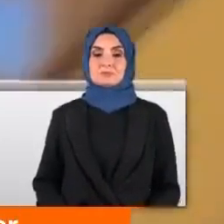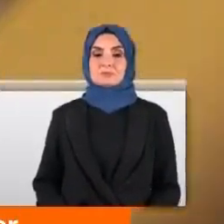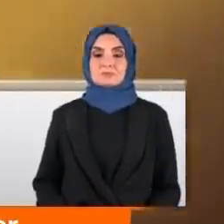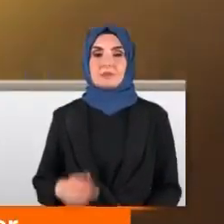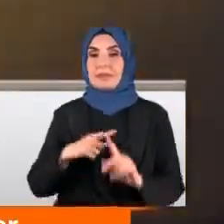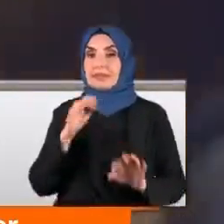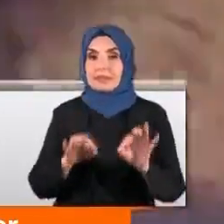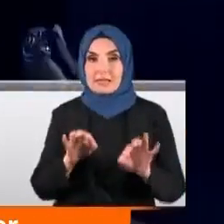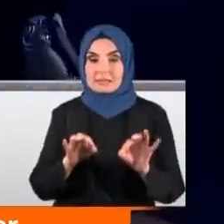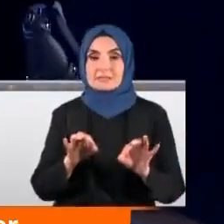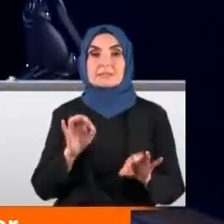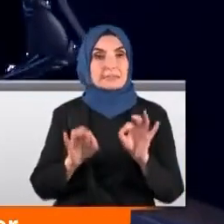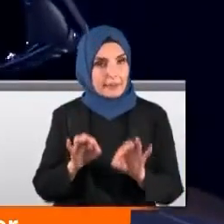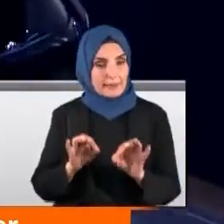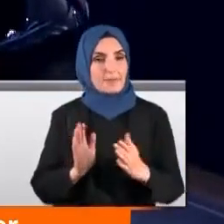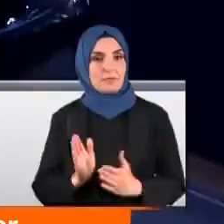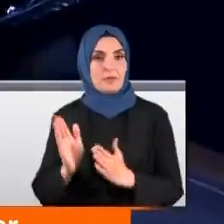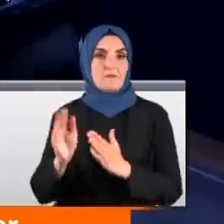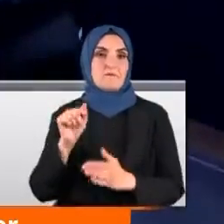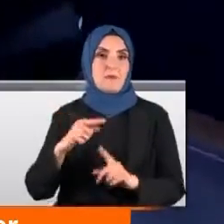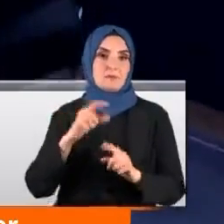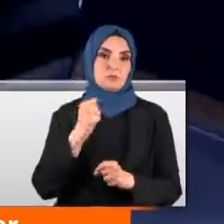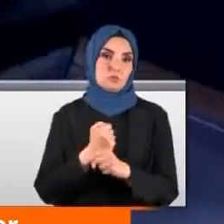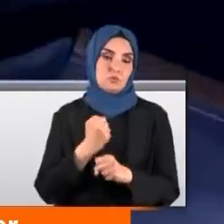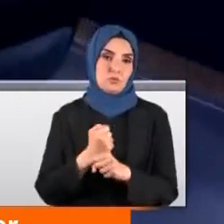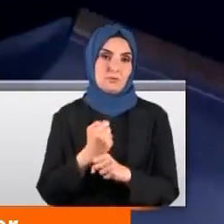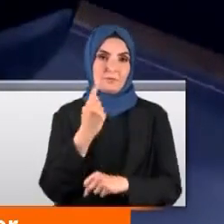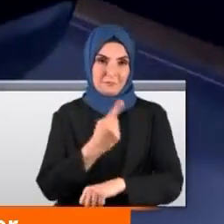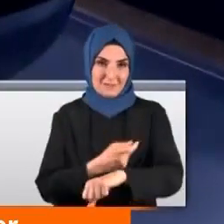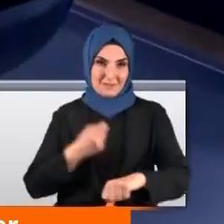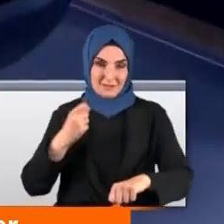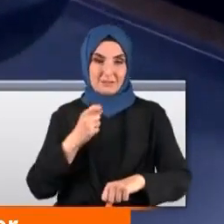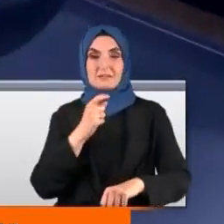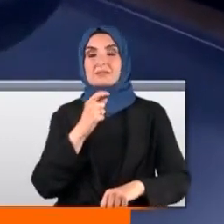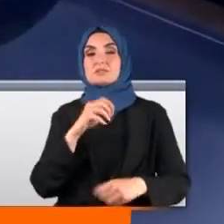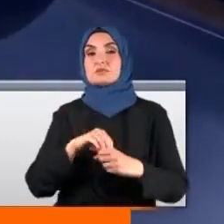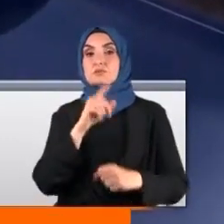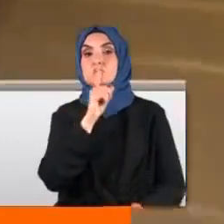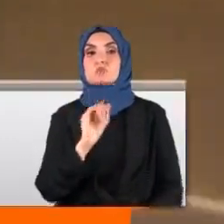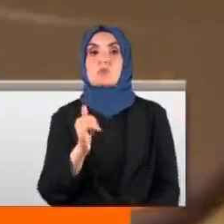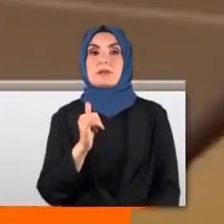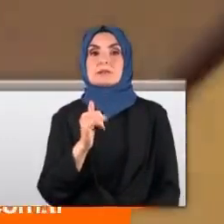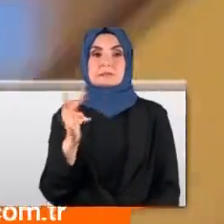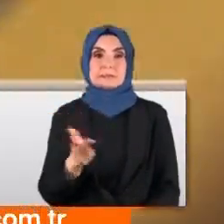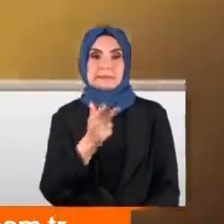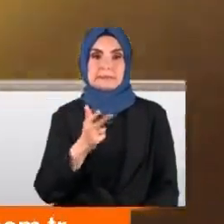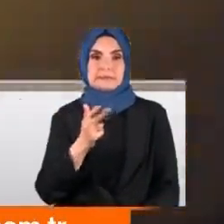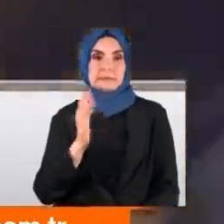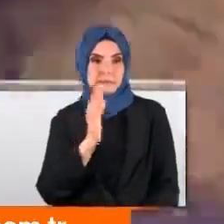Test ve deneme süreçleri devam eden TOGG'un saatte yaklaşık 100 kilometre hızla seyrettiği ve kamuflajlı olduğu